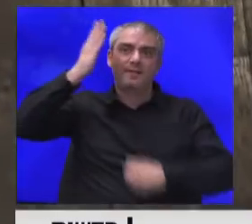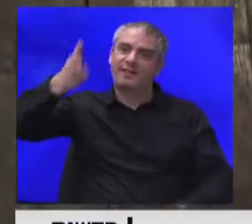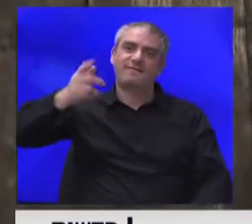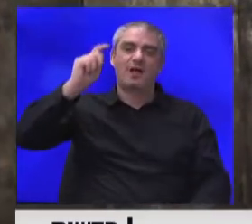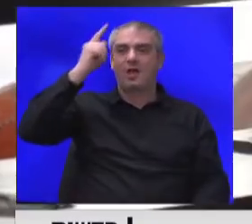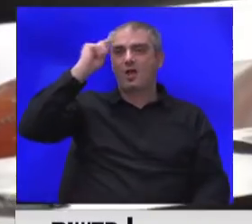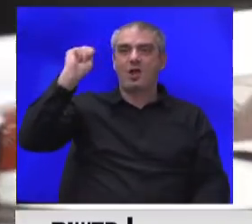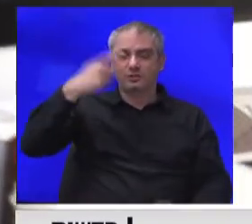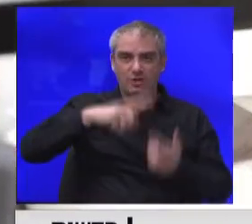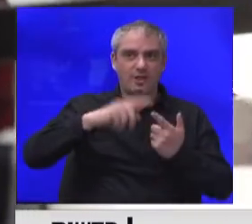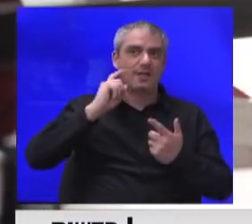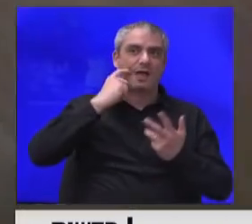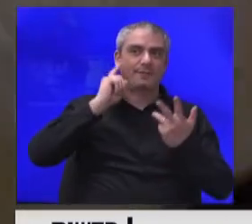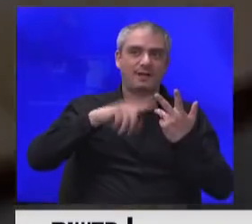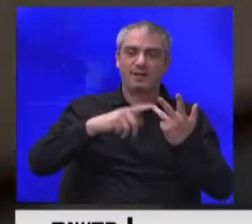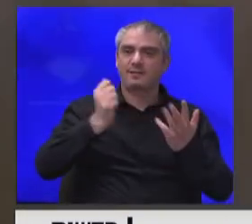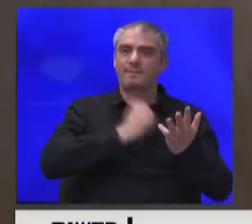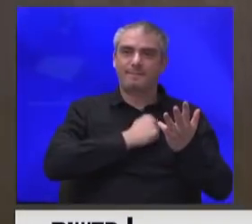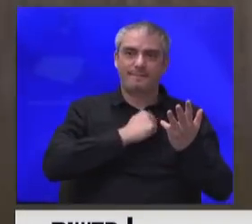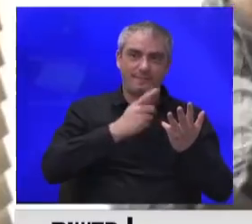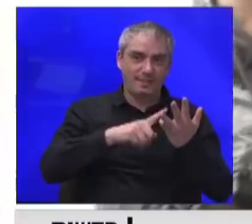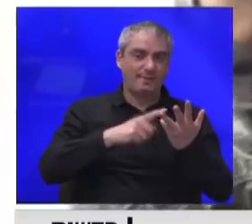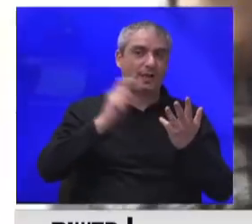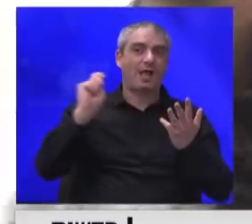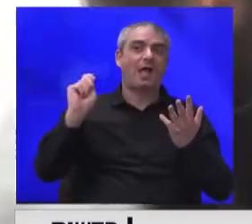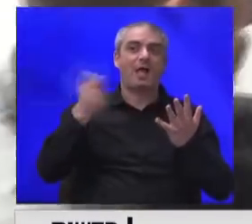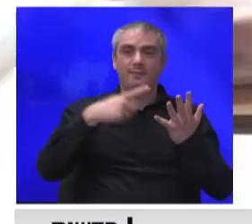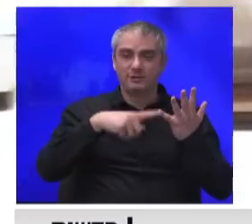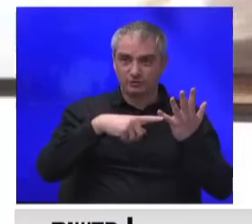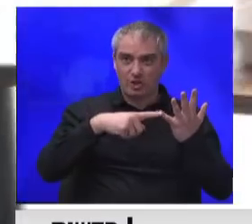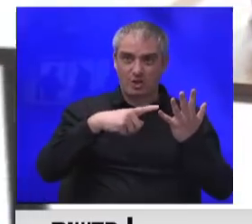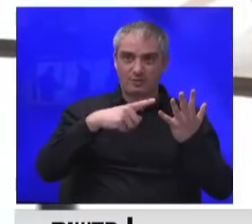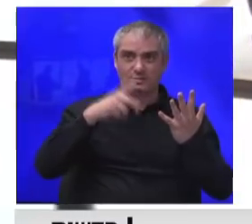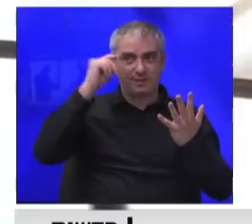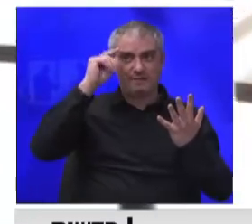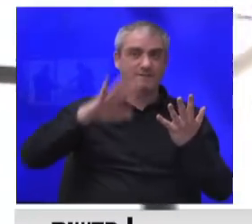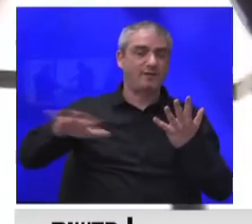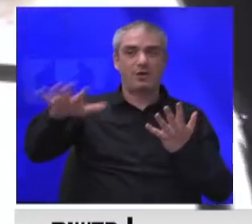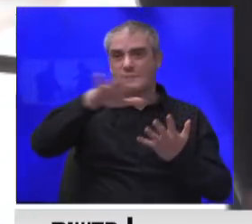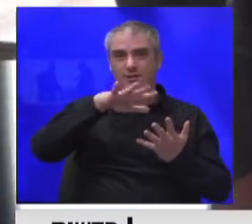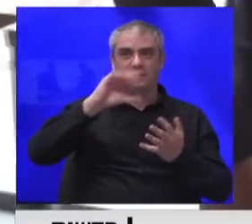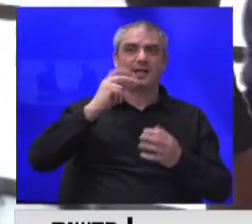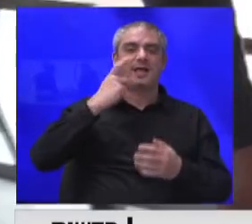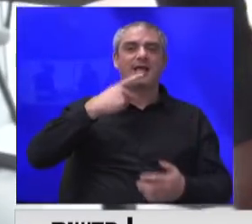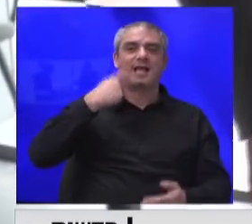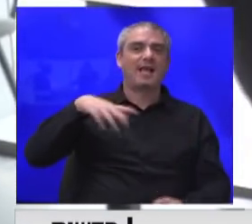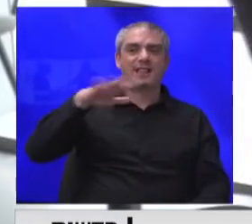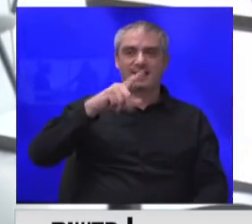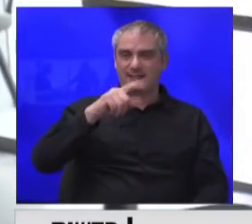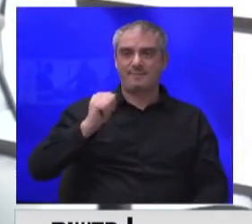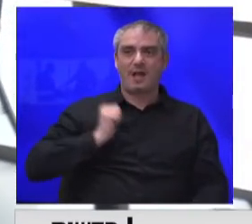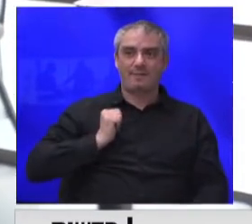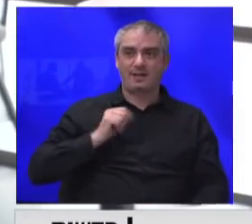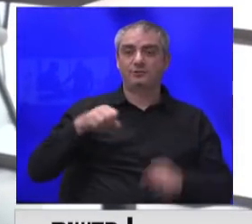השרון, רמת גן, בני ברק, רמת השרון ותל אביב. כל זה, אלה אזורים של קריית עתידים, רמת החייל,